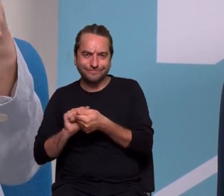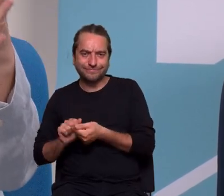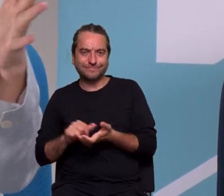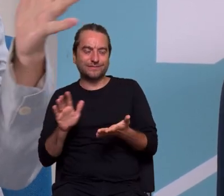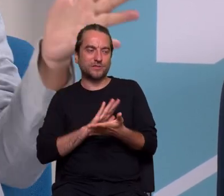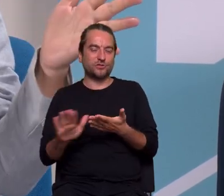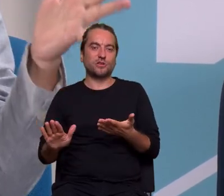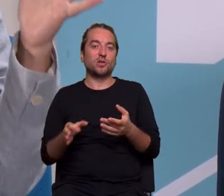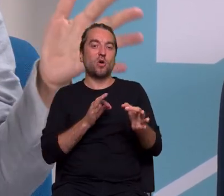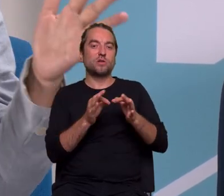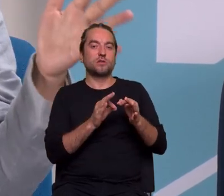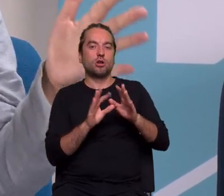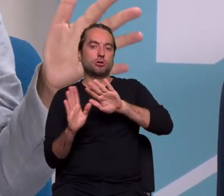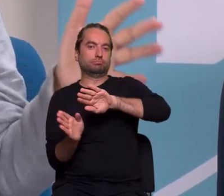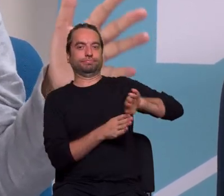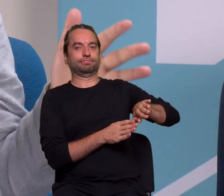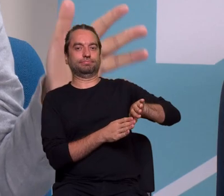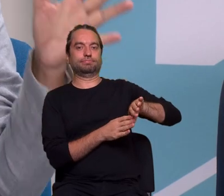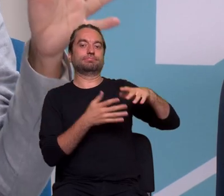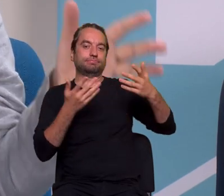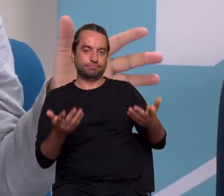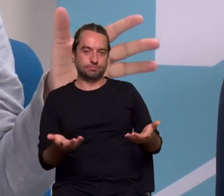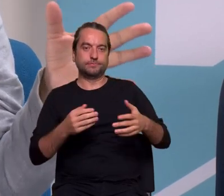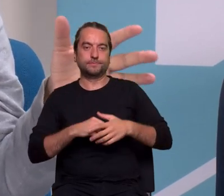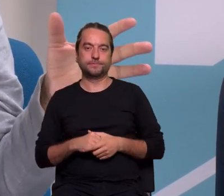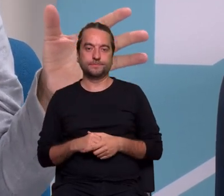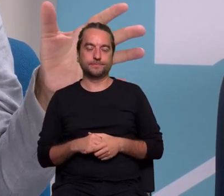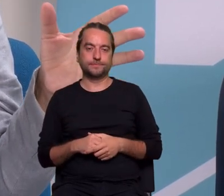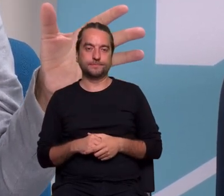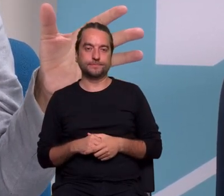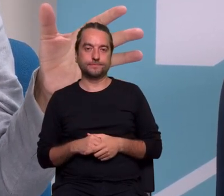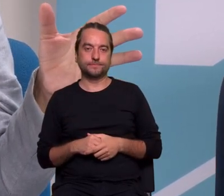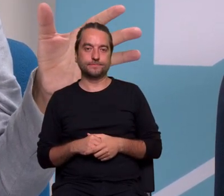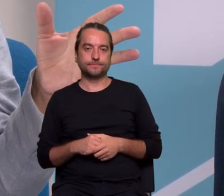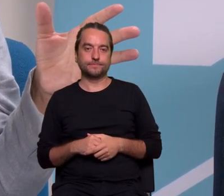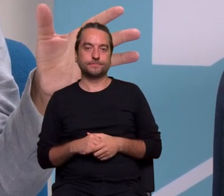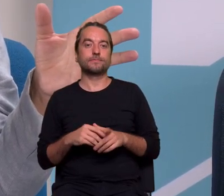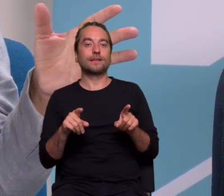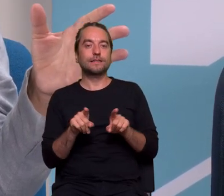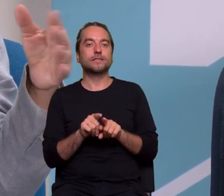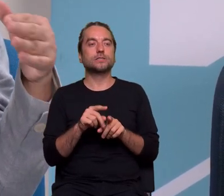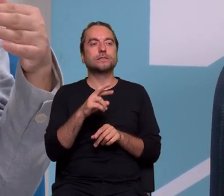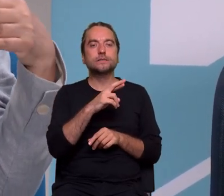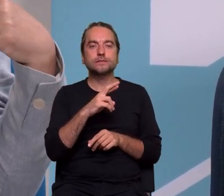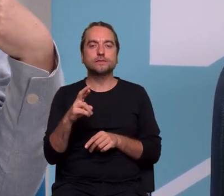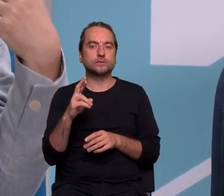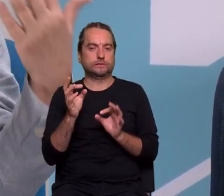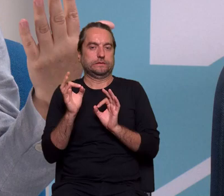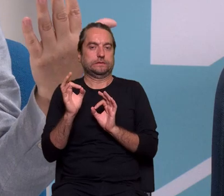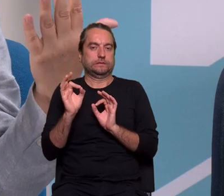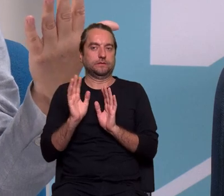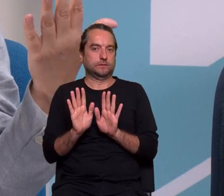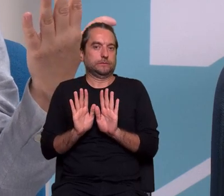historii. Pozostając jeszcze przy owych groźnych przedmiotach,